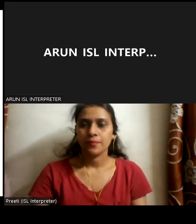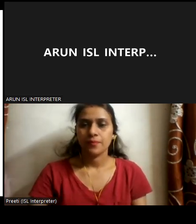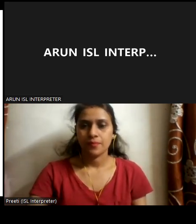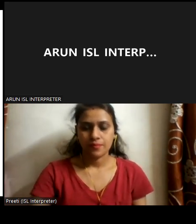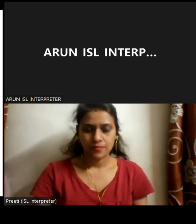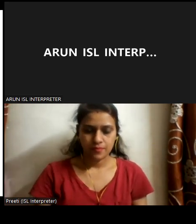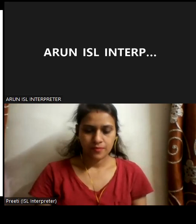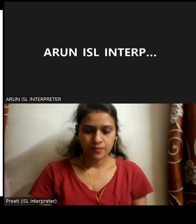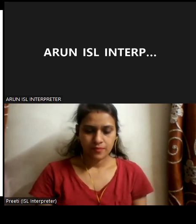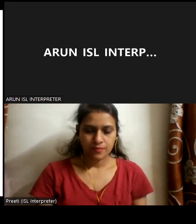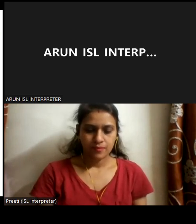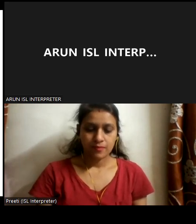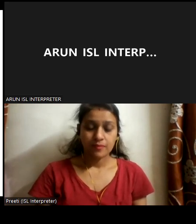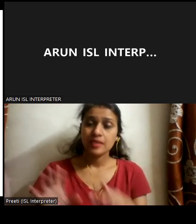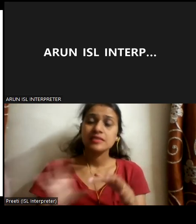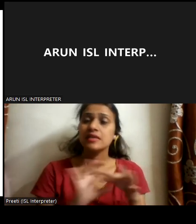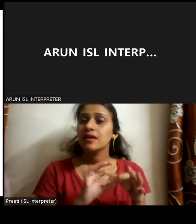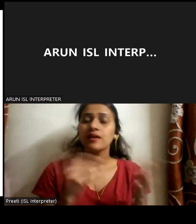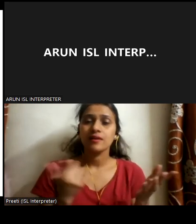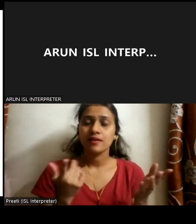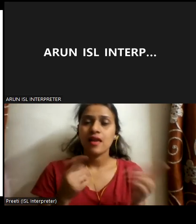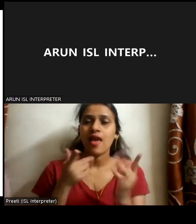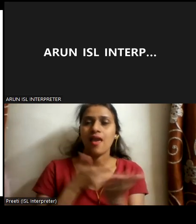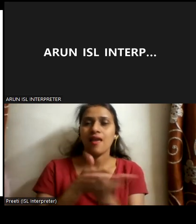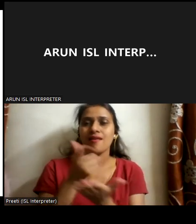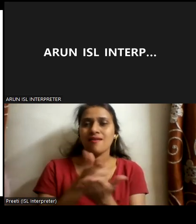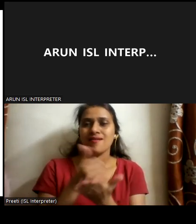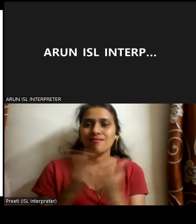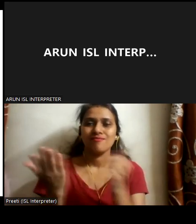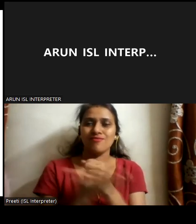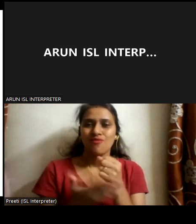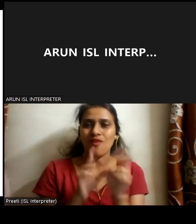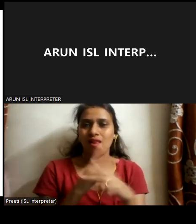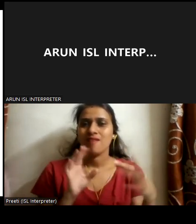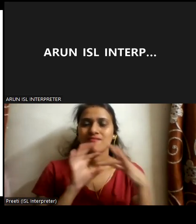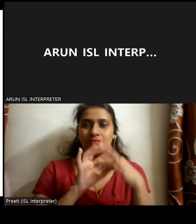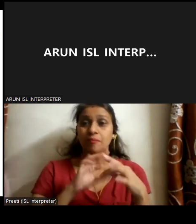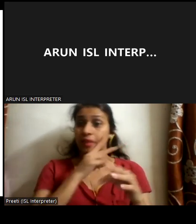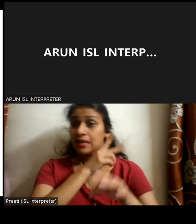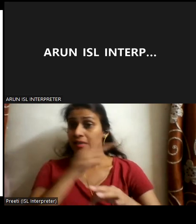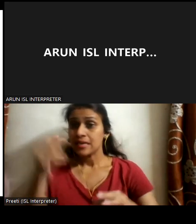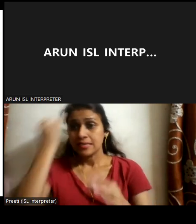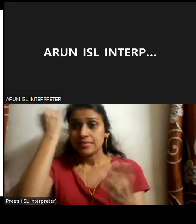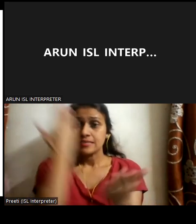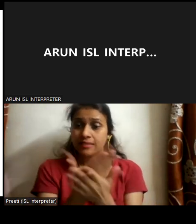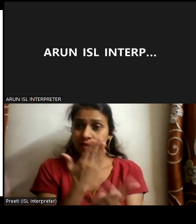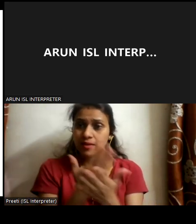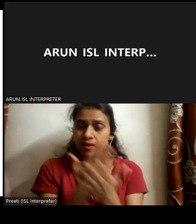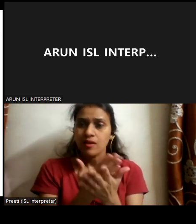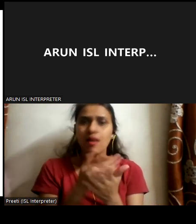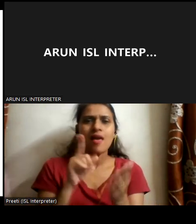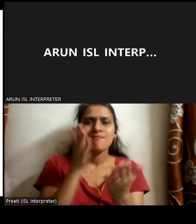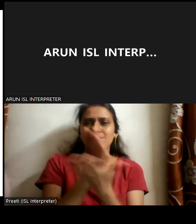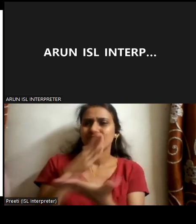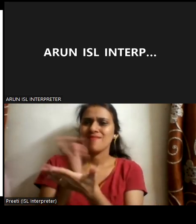टू एग्रीकल्चर, बट देयर आर ऑल्सो अदर स्कीम विच सपोर्ट्स आर्टिसंस. जैसे हम वो